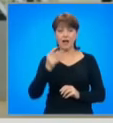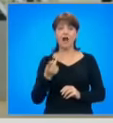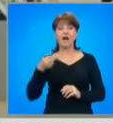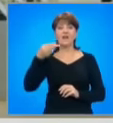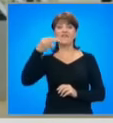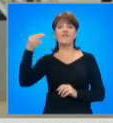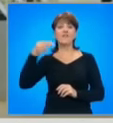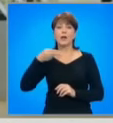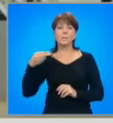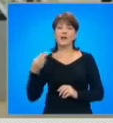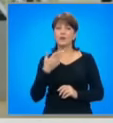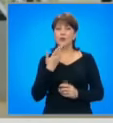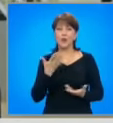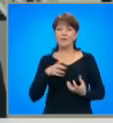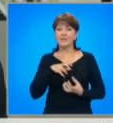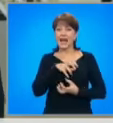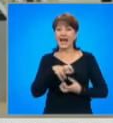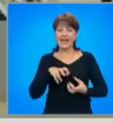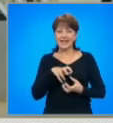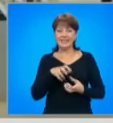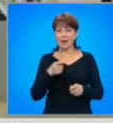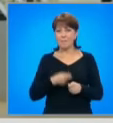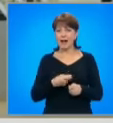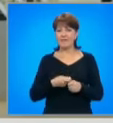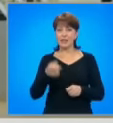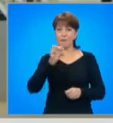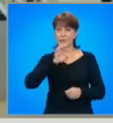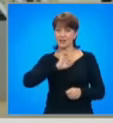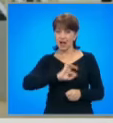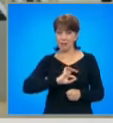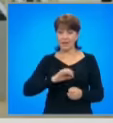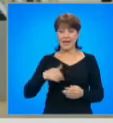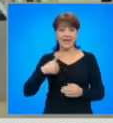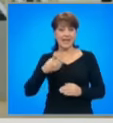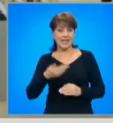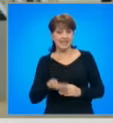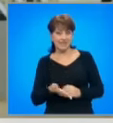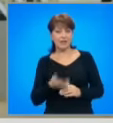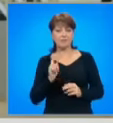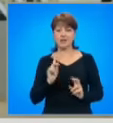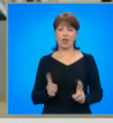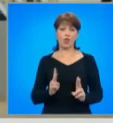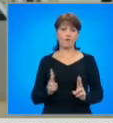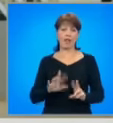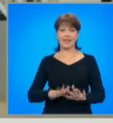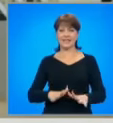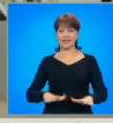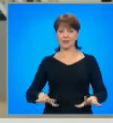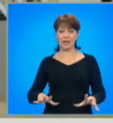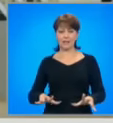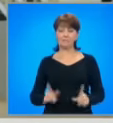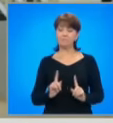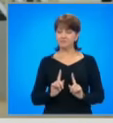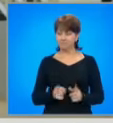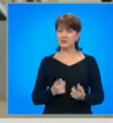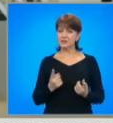Компании, които поради кризата реализират печалби извън тези, които са били предвидени при нормална ситуация, редно